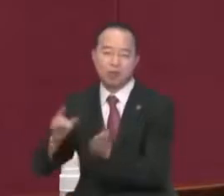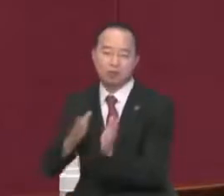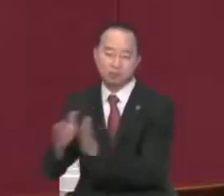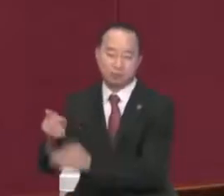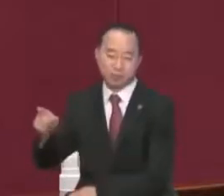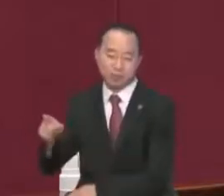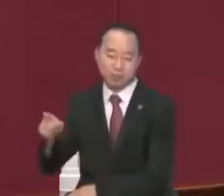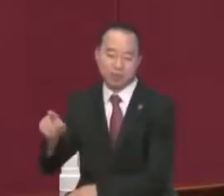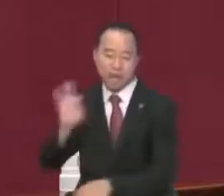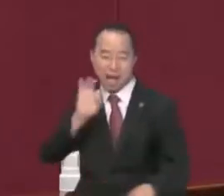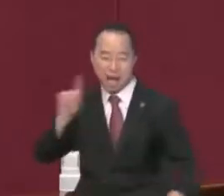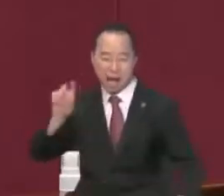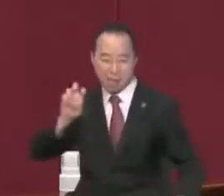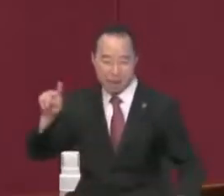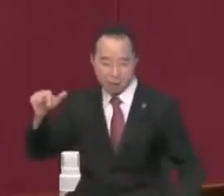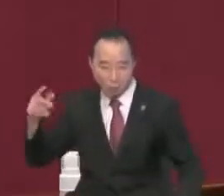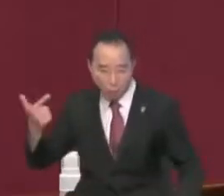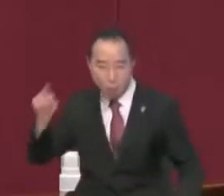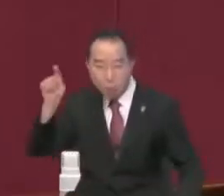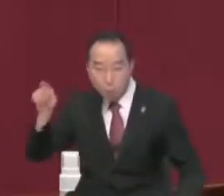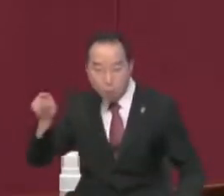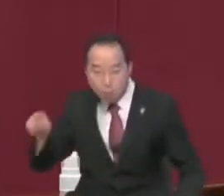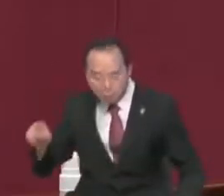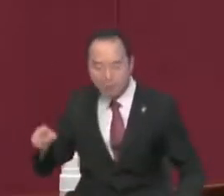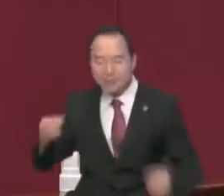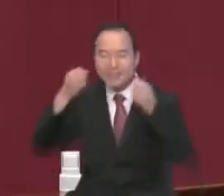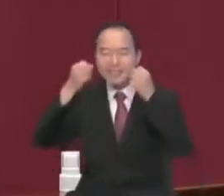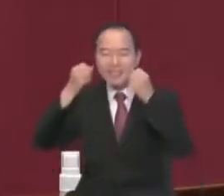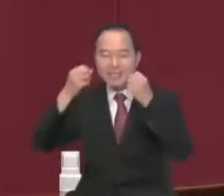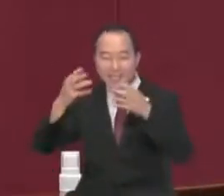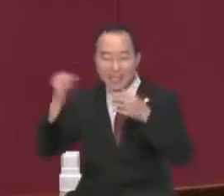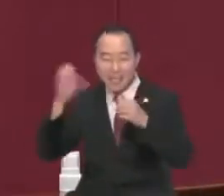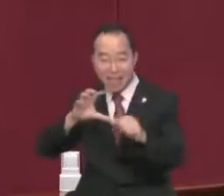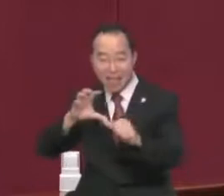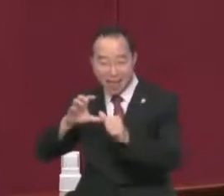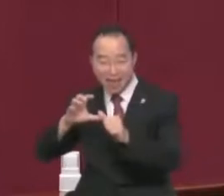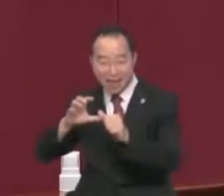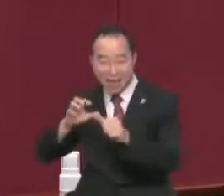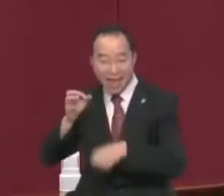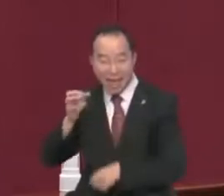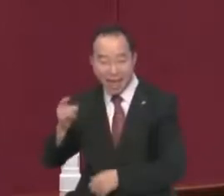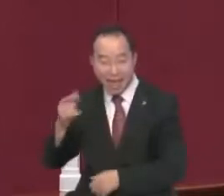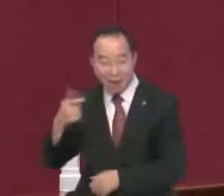기업들은 신재생에너지 사용을 협력기업의 조건으로 제안했습니다.